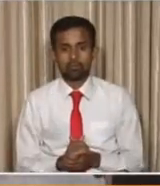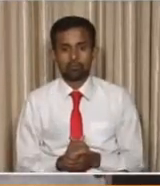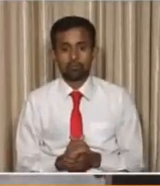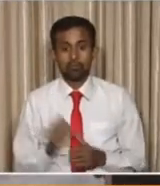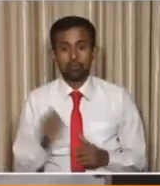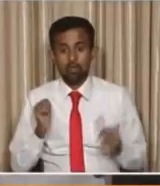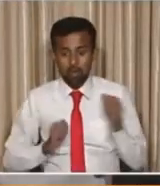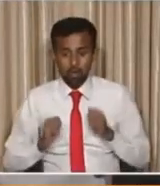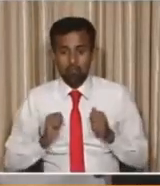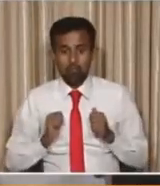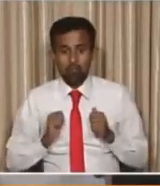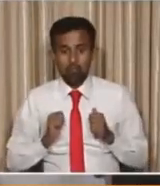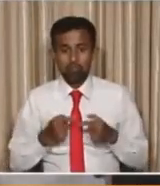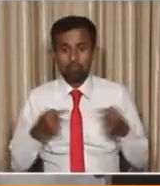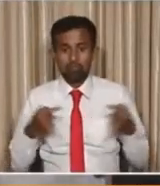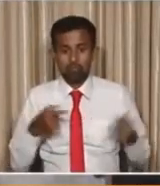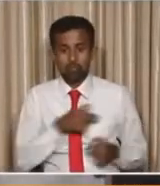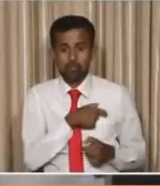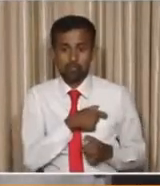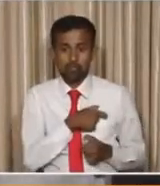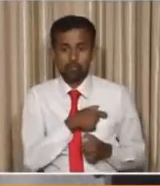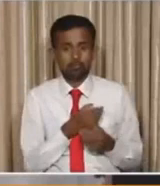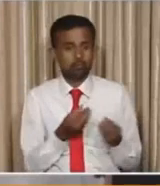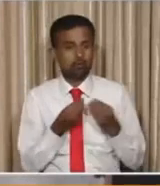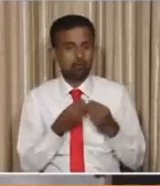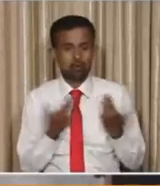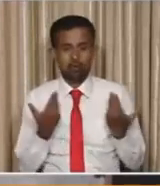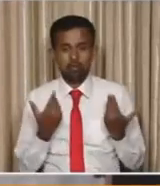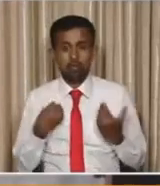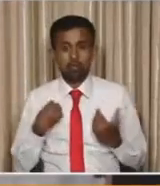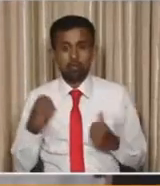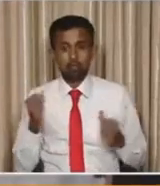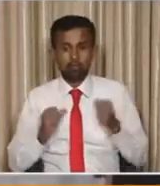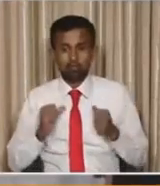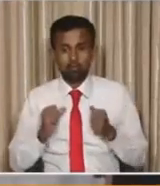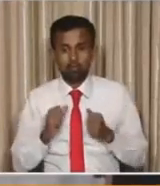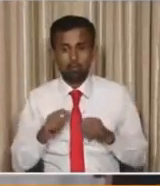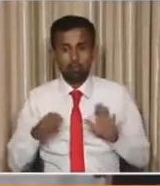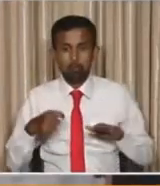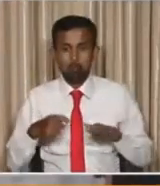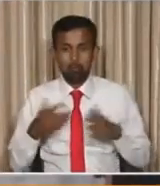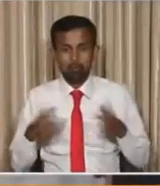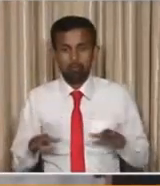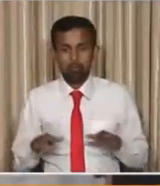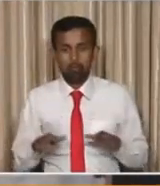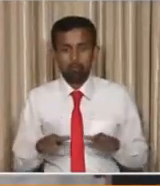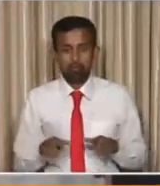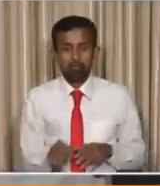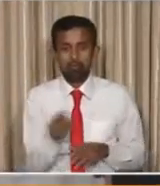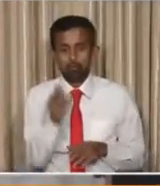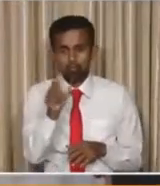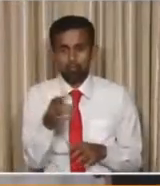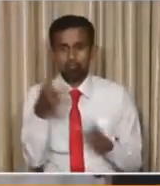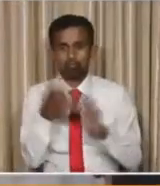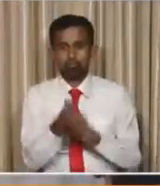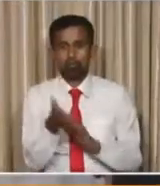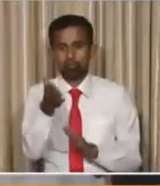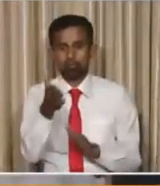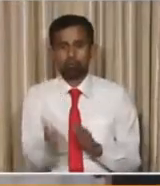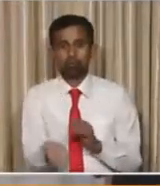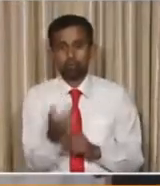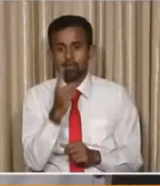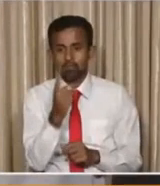සූටු නා දැන් විපක්ෂ නායකතුමා මේක අරගෙන නැහැ. සූට් මහගෙන හිටියා. මේ ඔබතුමා වැරද්ද. ඔබතුමාලා ගිහින්